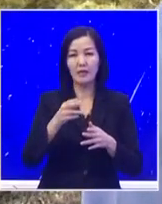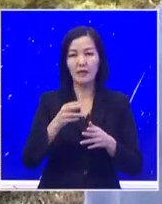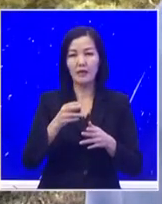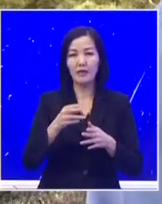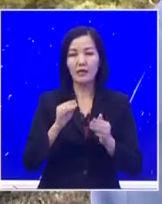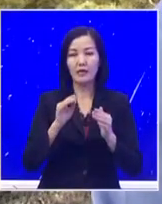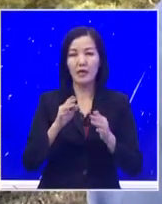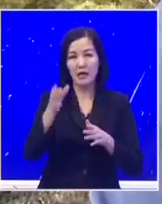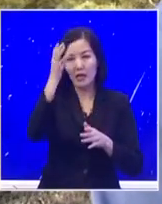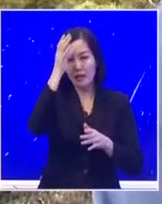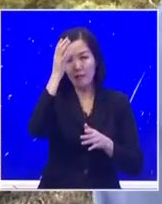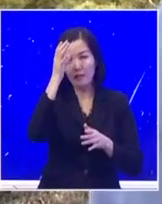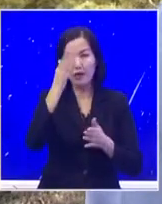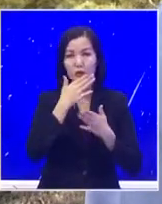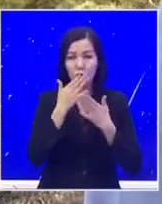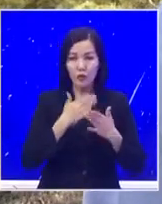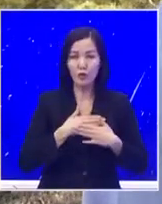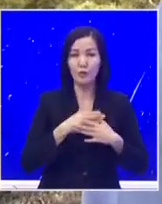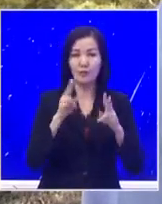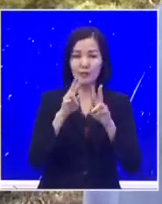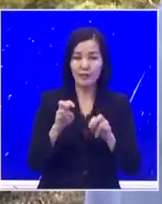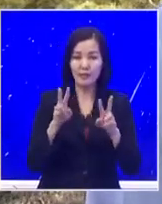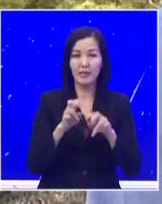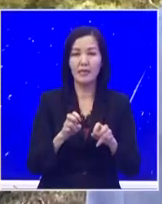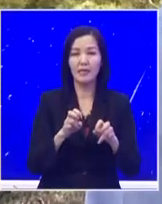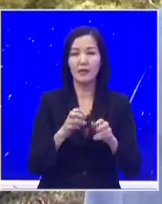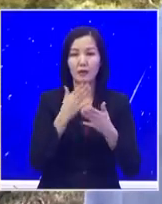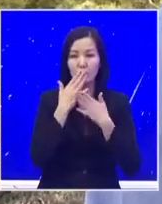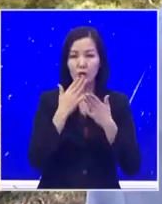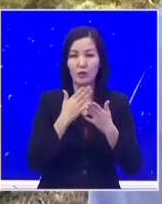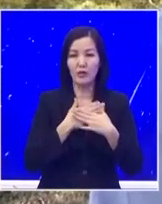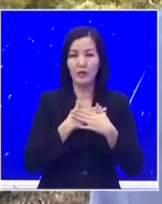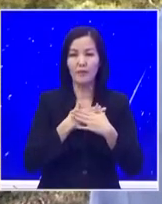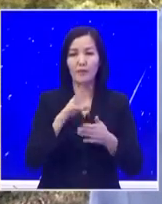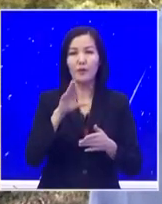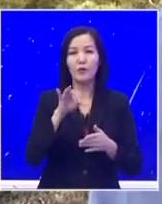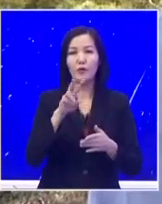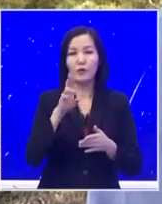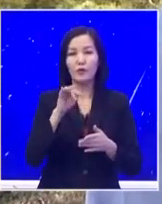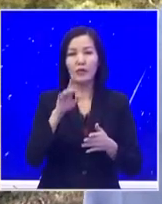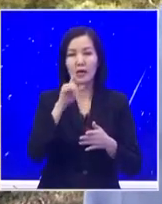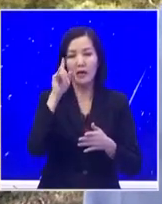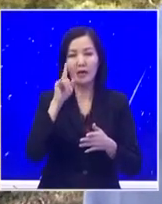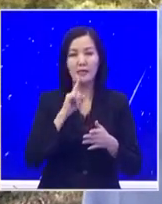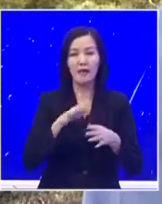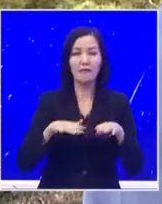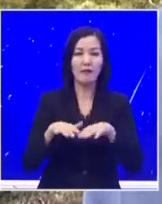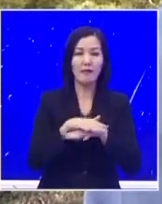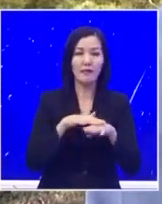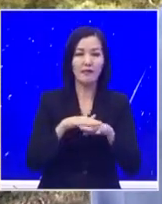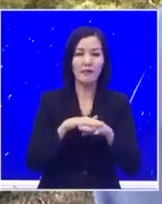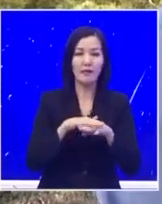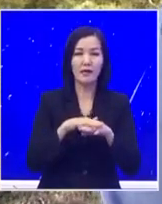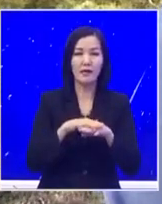Ал ғылымға жан тәнімен берілген Әл-Фараби үшін осы Түркістан аймағында немесе Қазақ даласында көп уақытын сарып етудің өзі оның